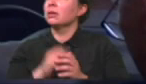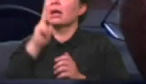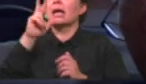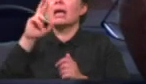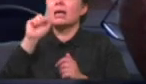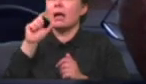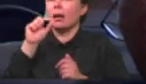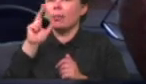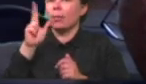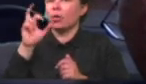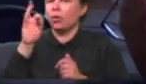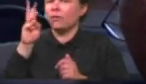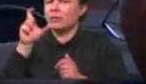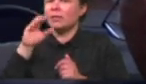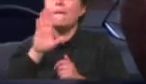Krapkowice to w sumie ta sama okolica.